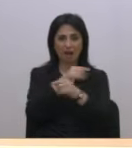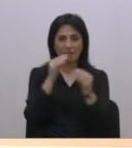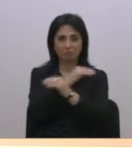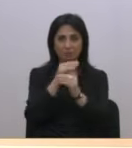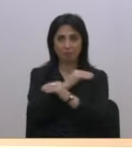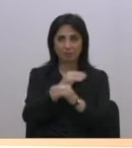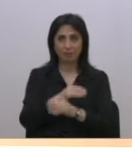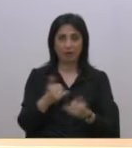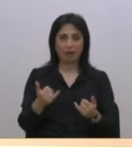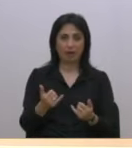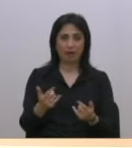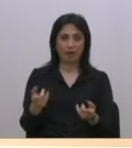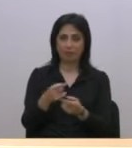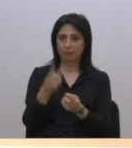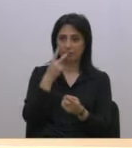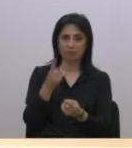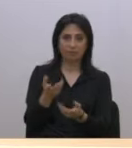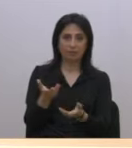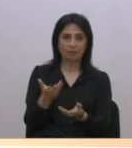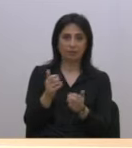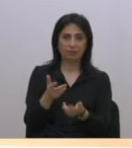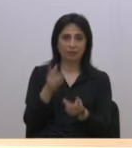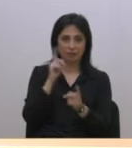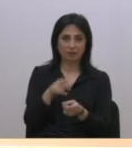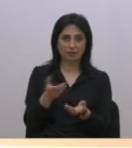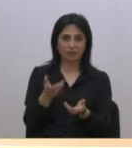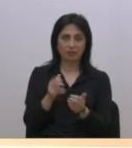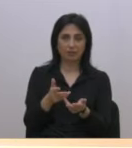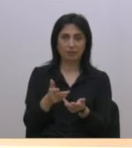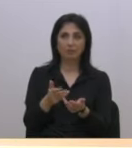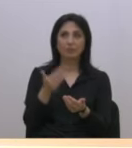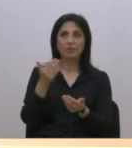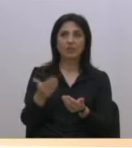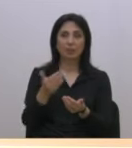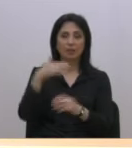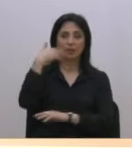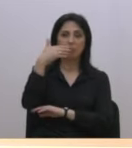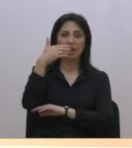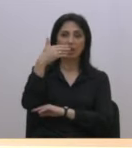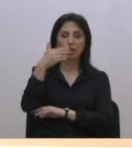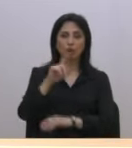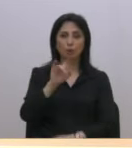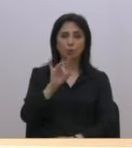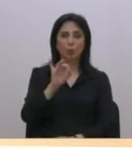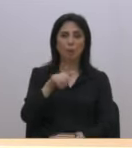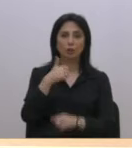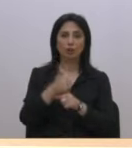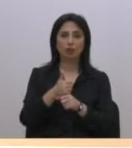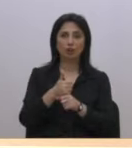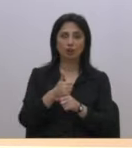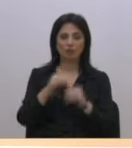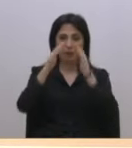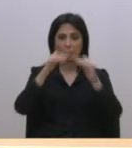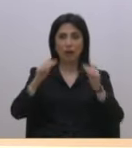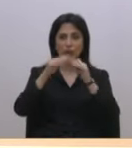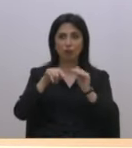დღევანდელი მოცემულობა როგორია საზოგადოებამ კარგად იცის. მათი მედროშე ზურაბიშვილის ფანჩატურში,